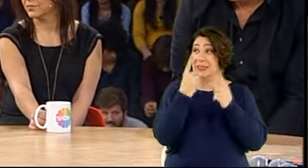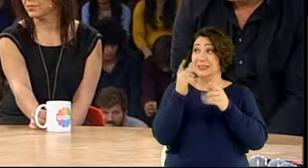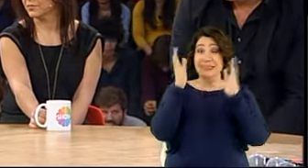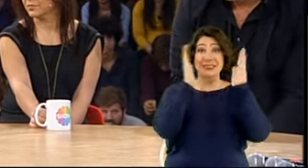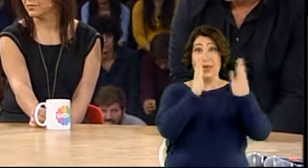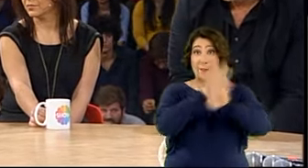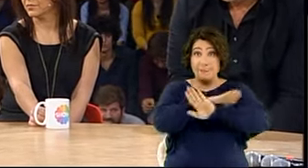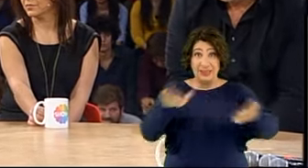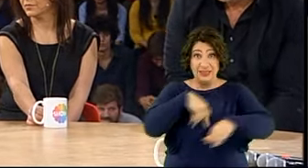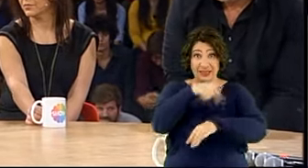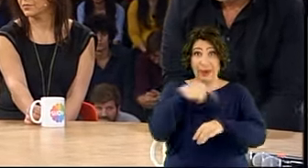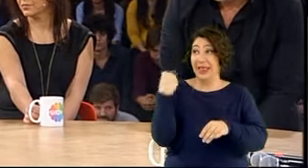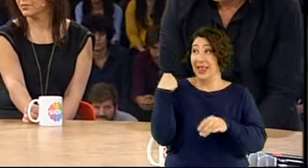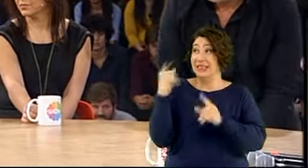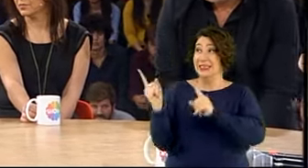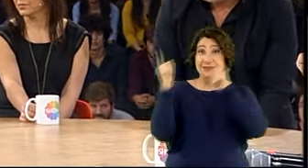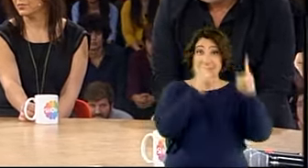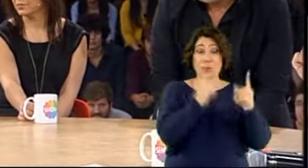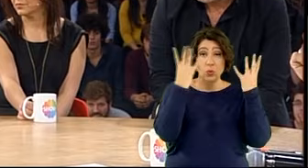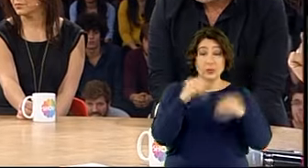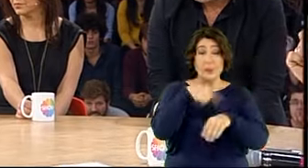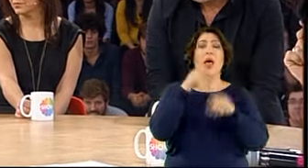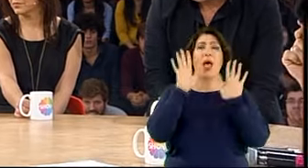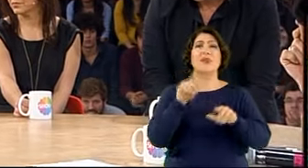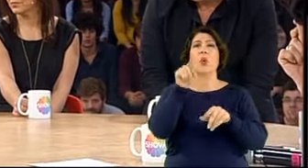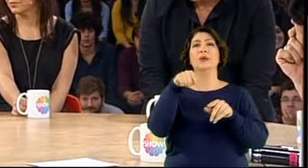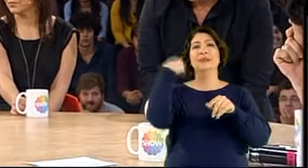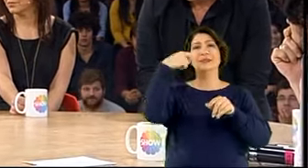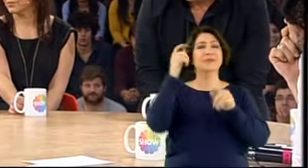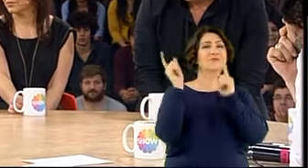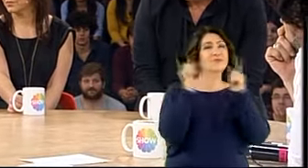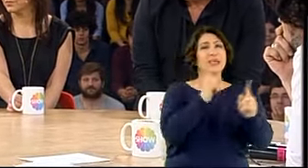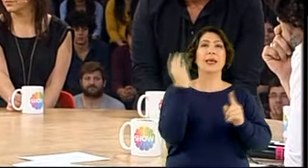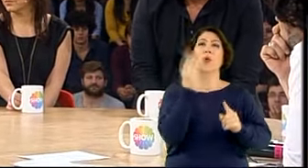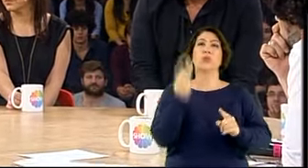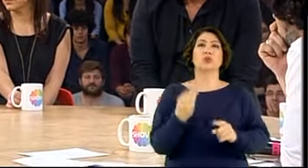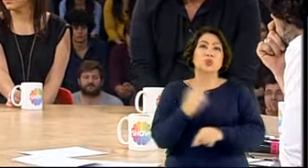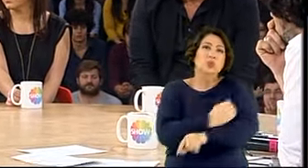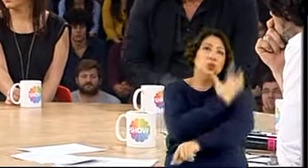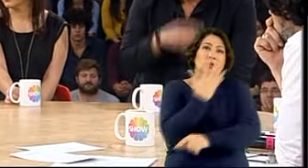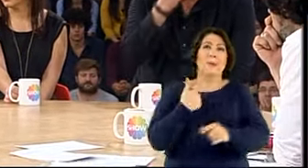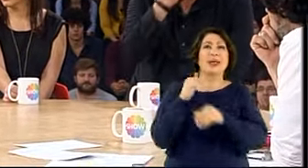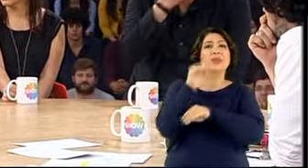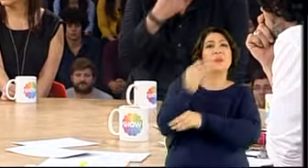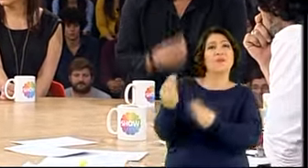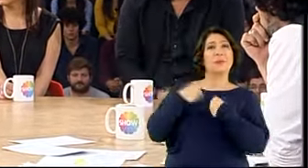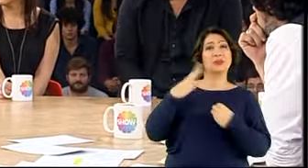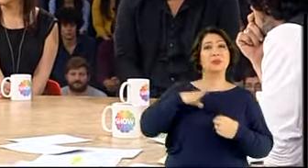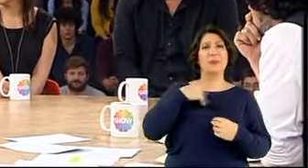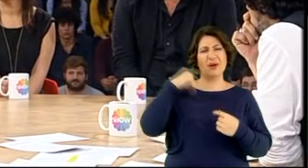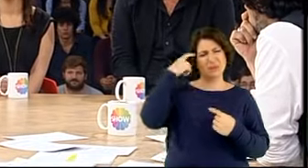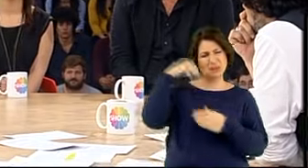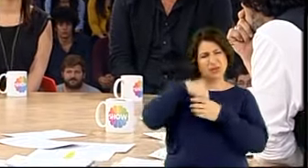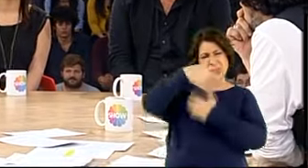zaman yeni sahneye geçtiğinde evet o sahne iyi olmuştur duygusunu bana yaşatmasını istiyorum. Yoksa benim kafam çok